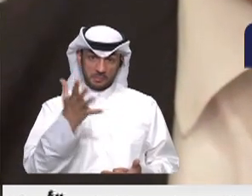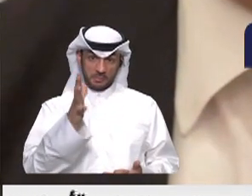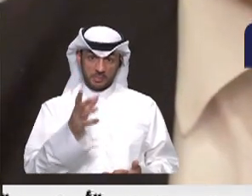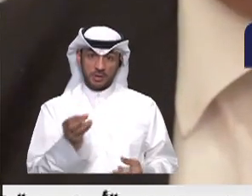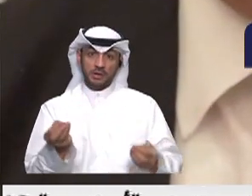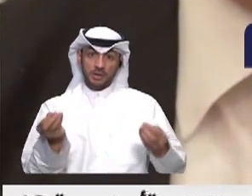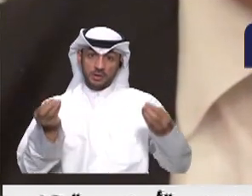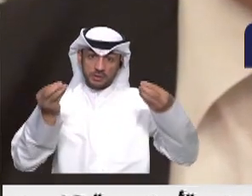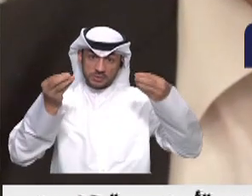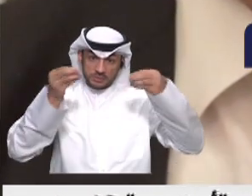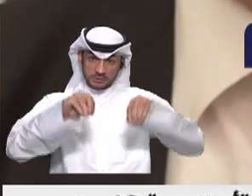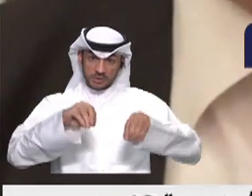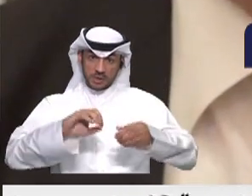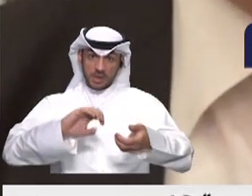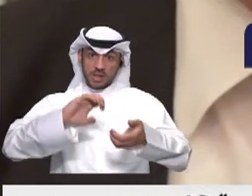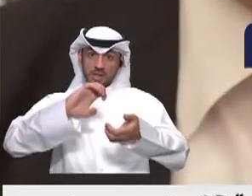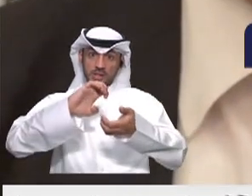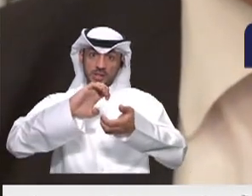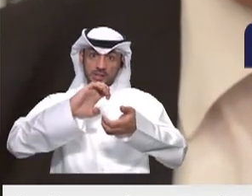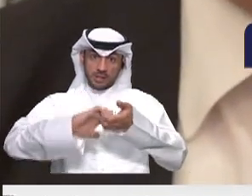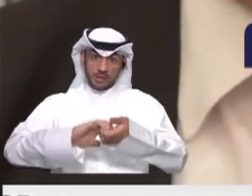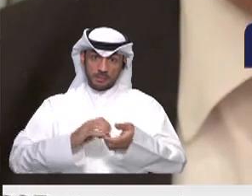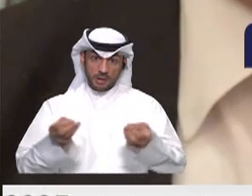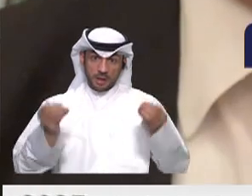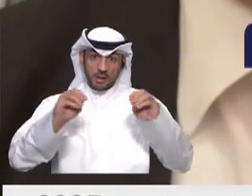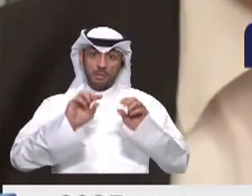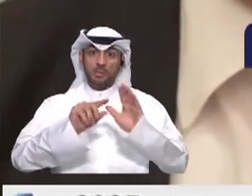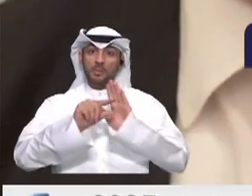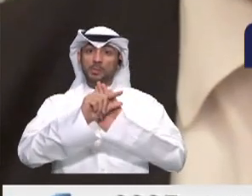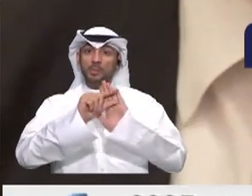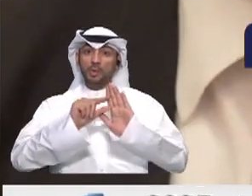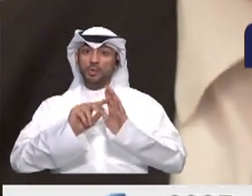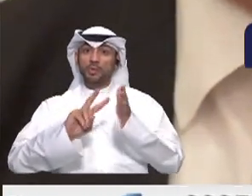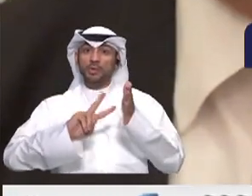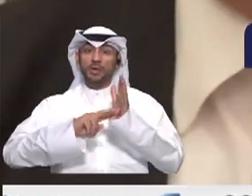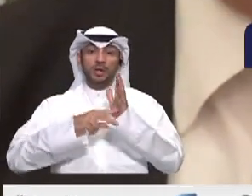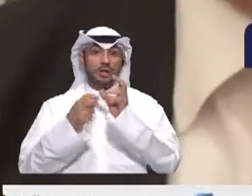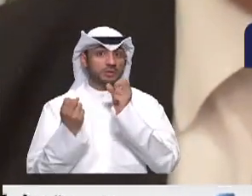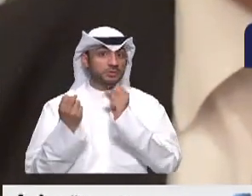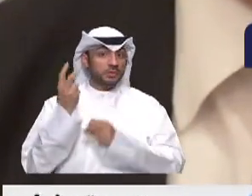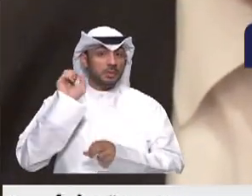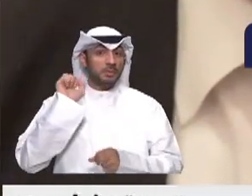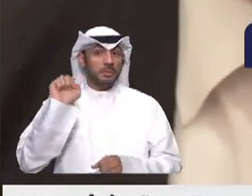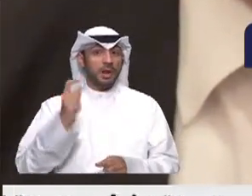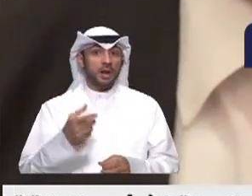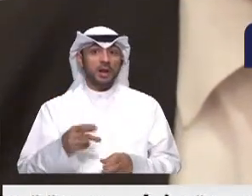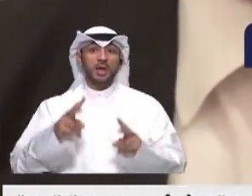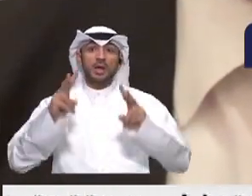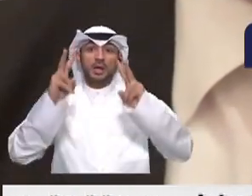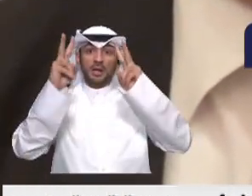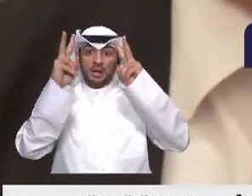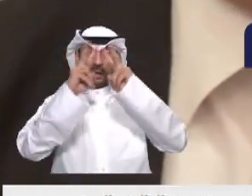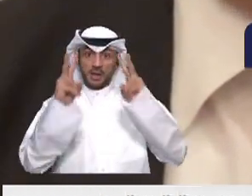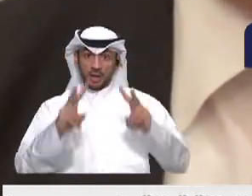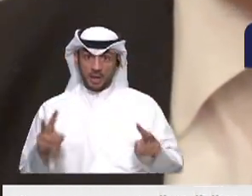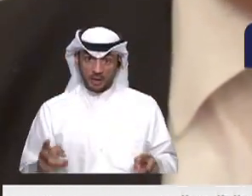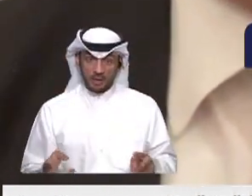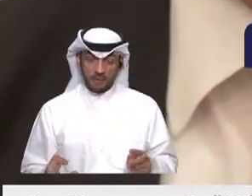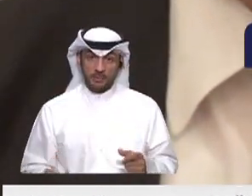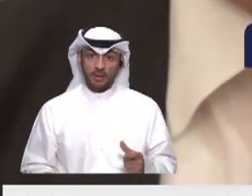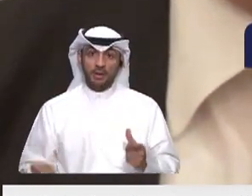وزيادة التعاون في مجال الاستثمارات في مجال الطاقة، وأيضا